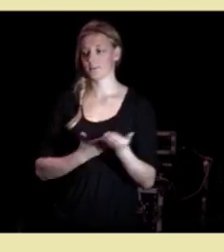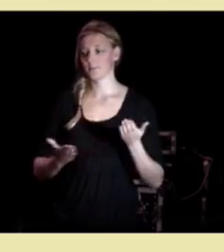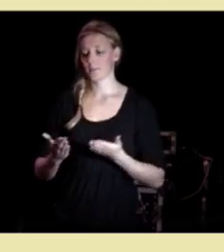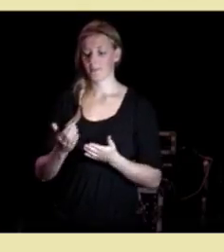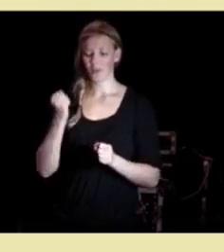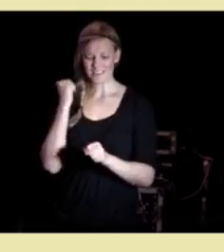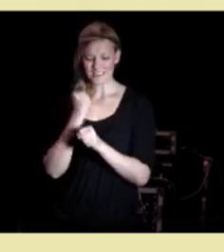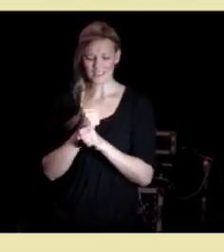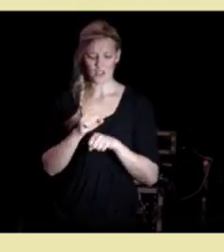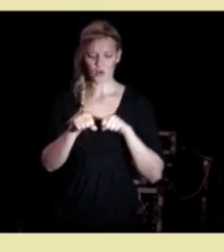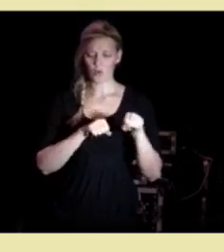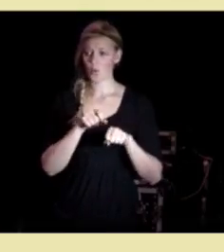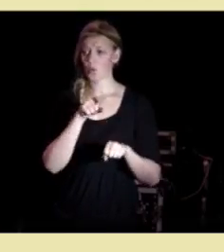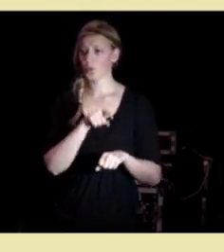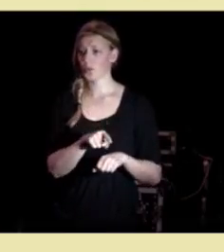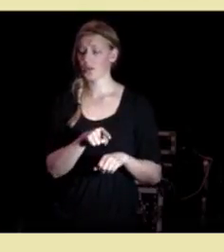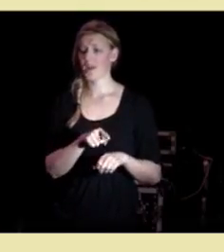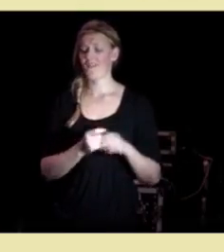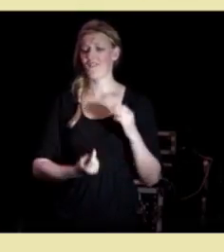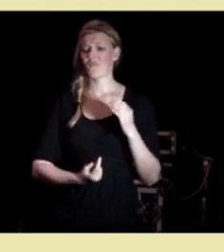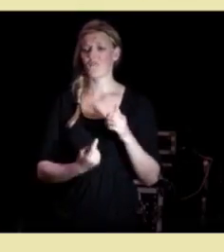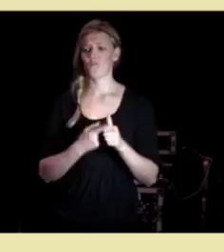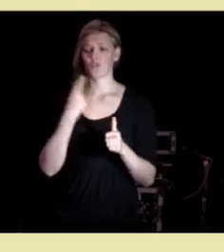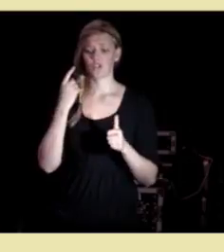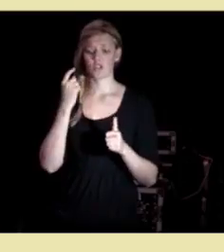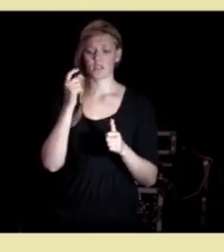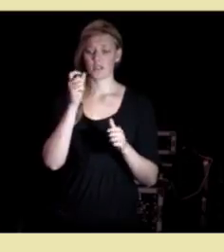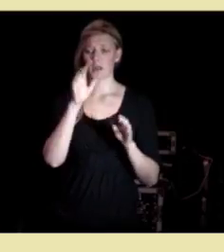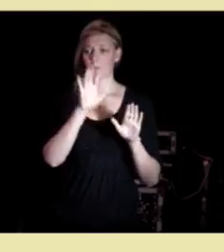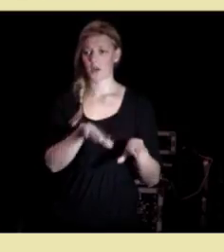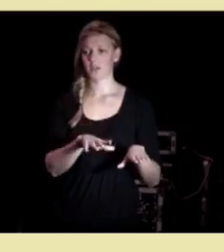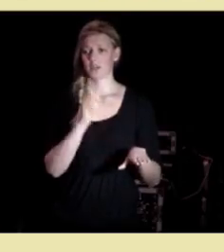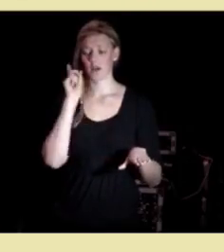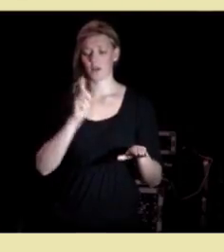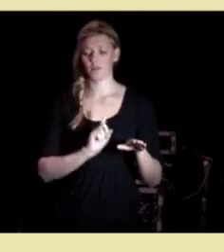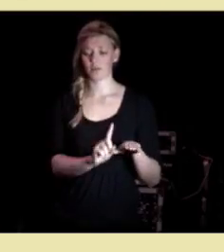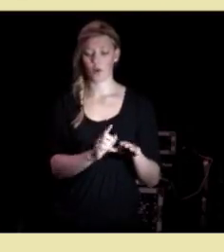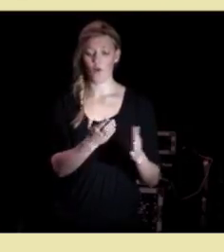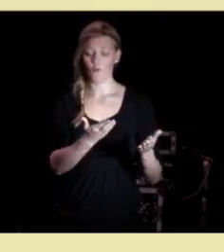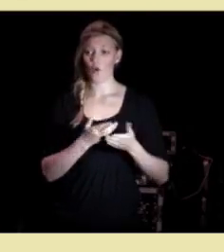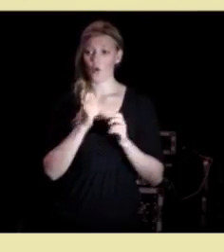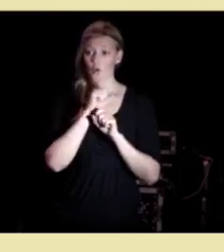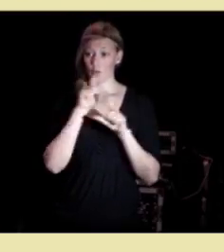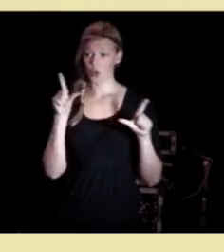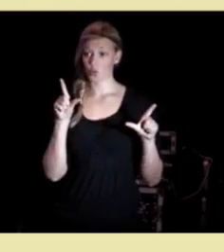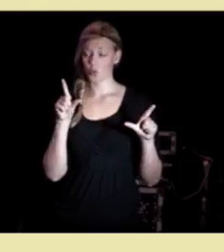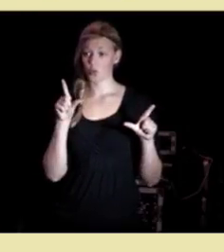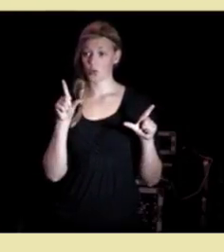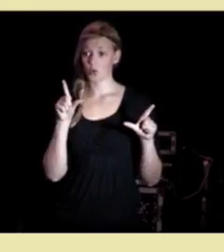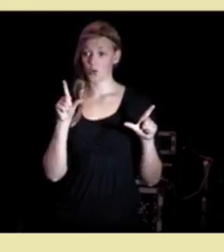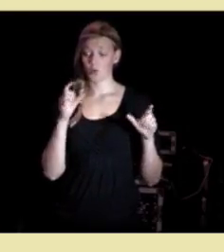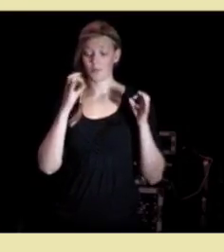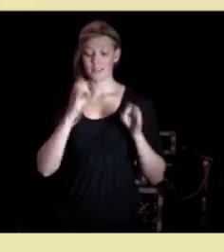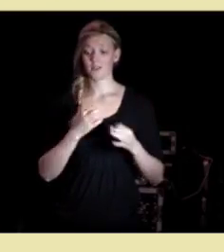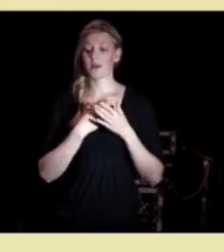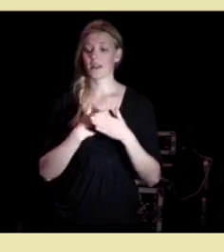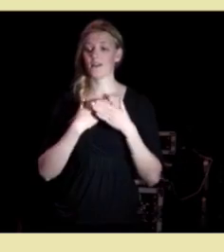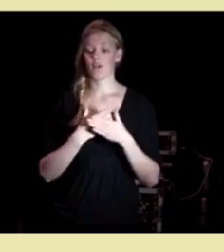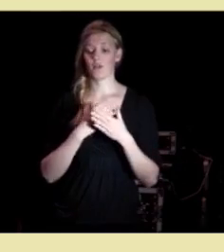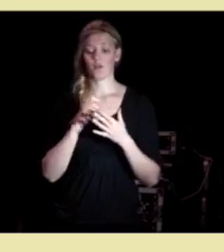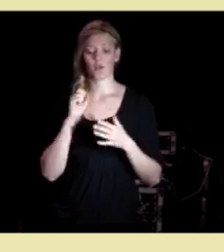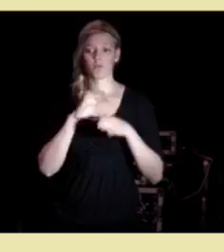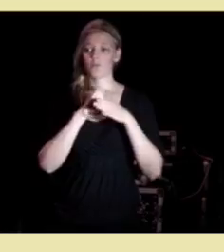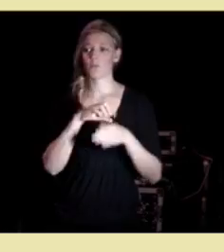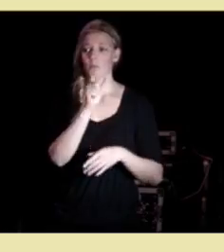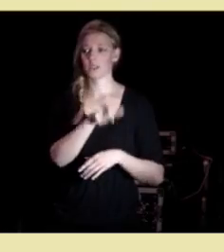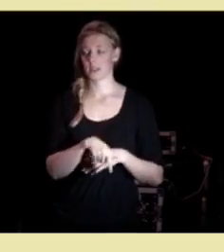at kommunen er et første sted hvor man kan komme inn og få informasjon om ting som er relevant for dem.